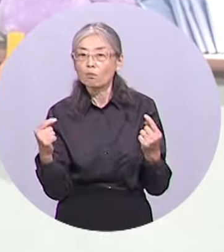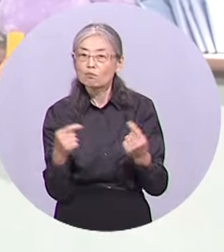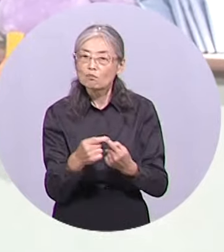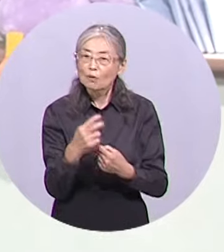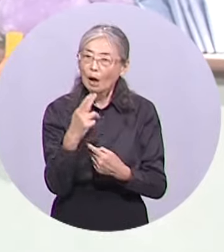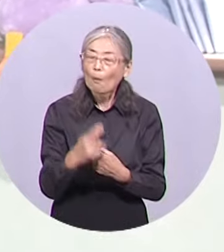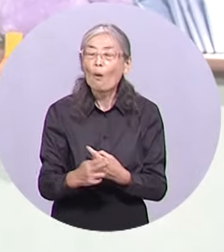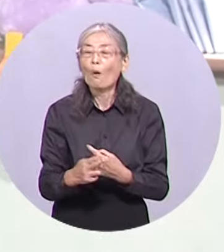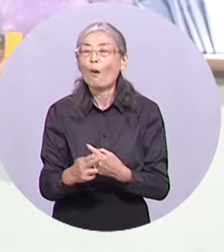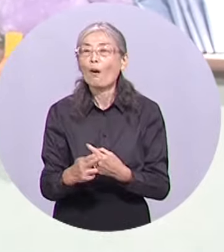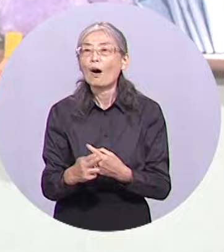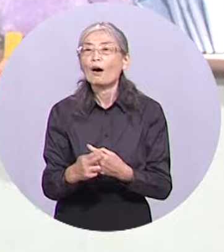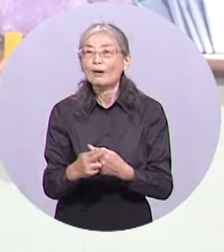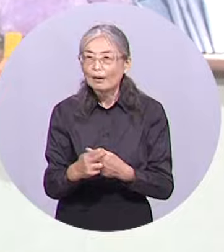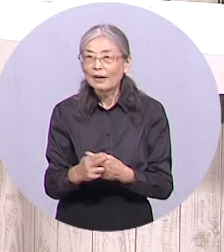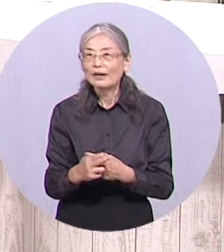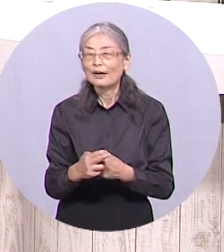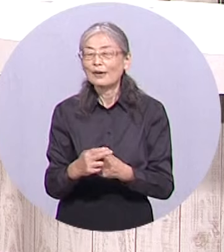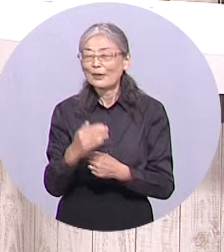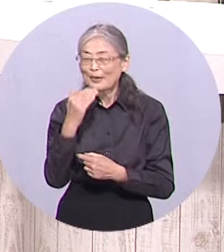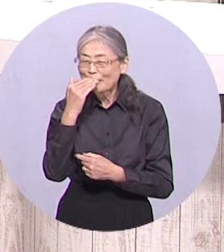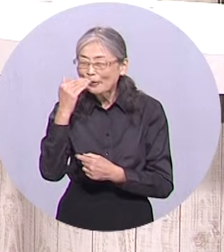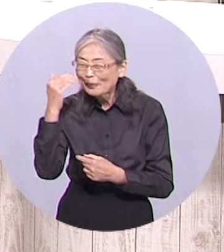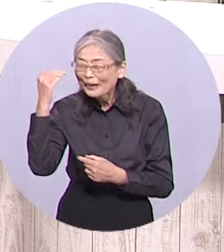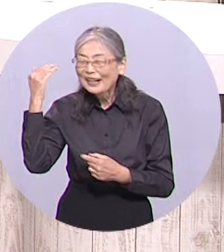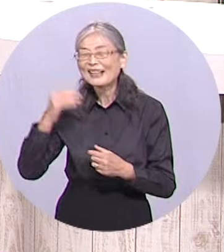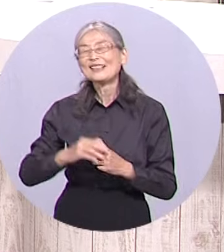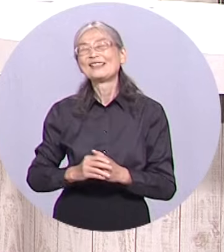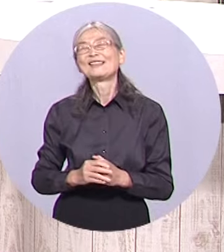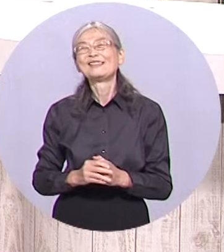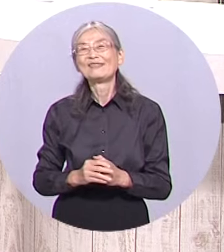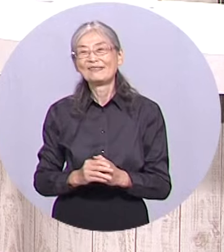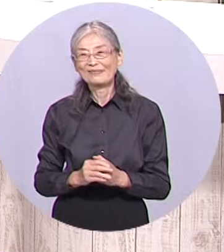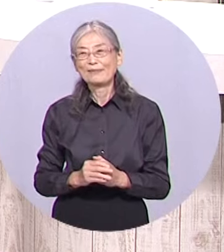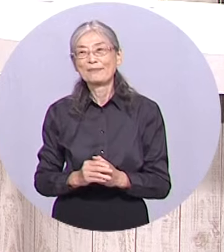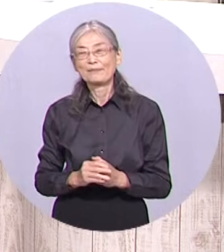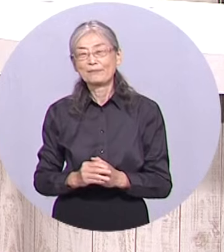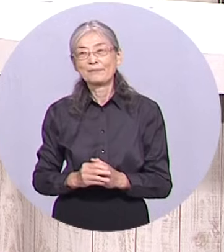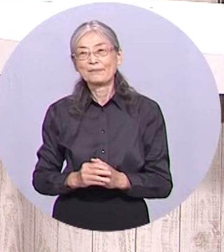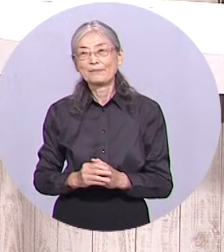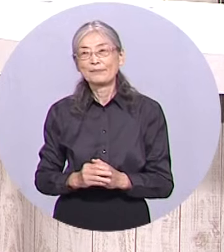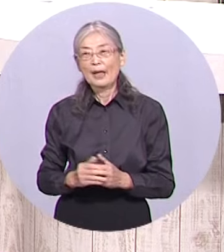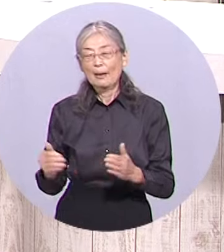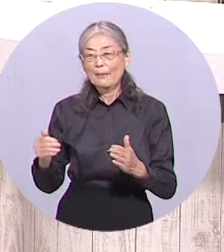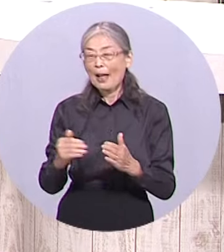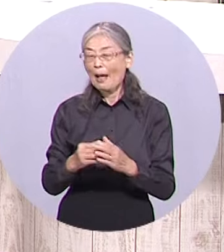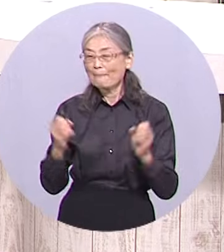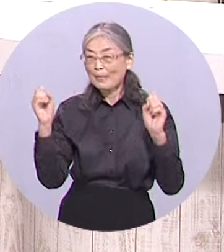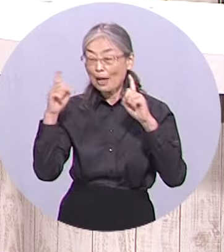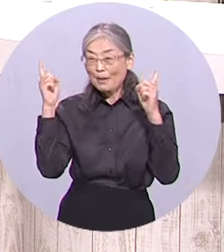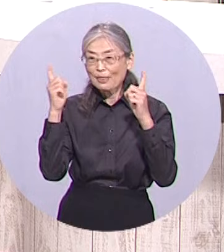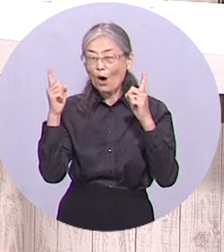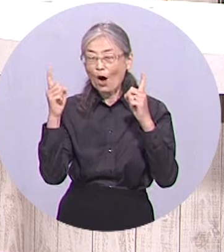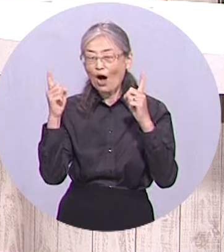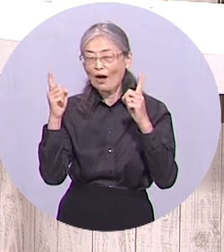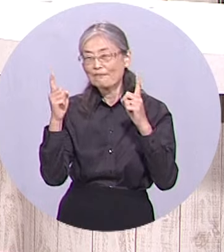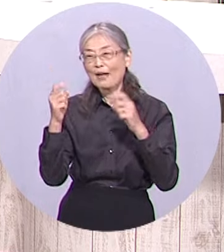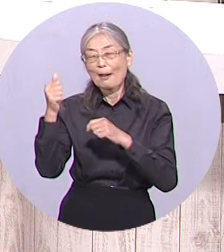ど、 叶い王としてもちょっと本当に嬉しい限りです。 以上、トークイベント渋